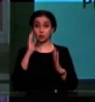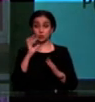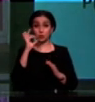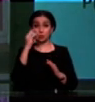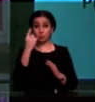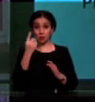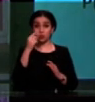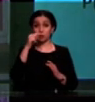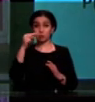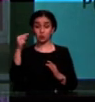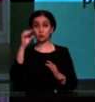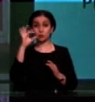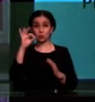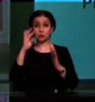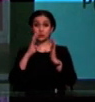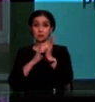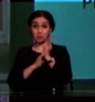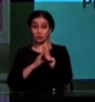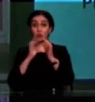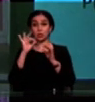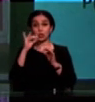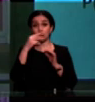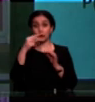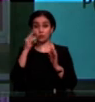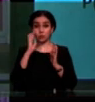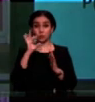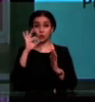1 минус 0,9 и равно это